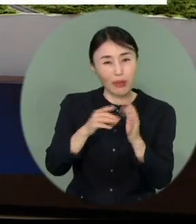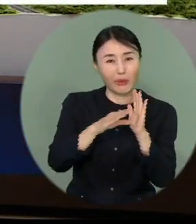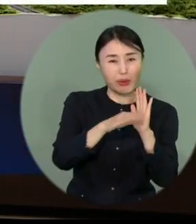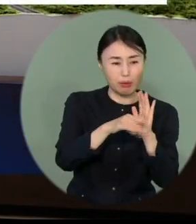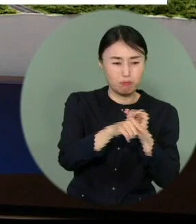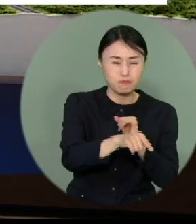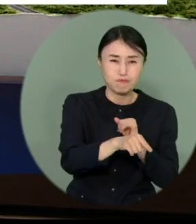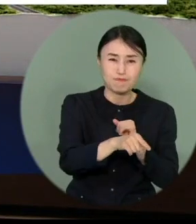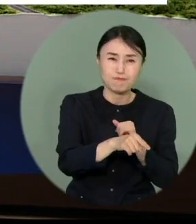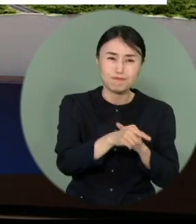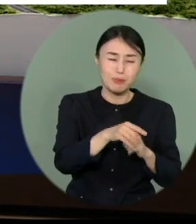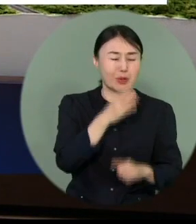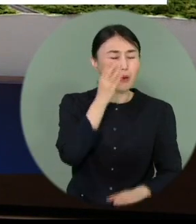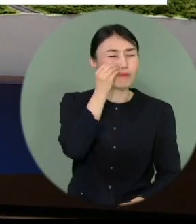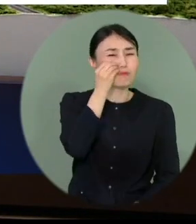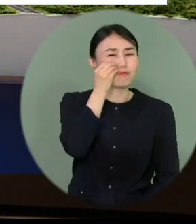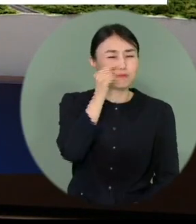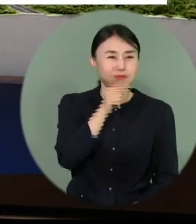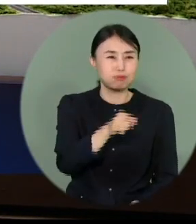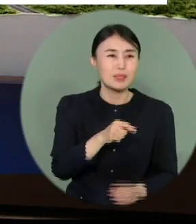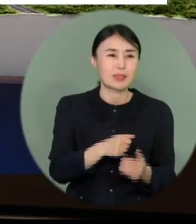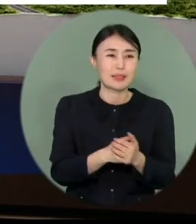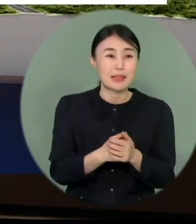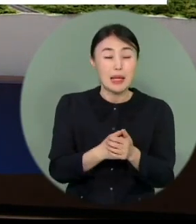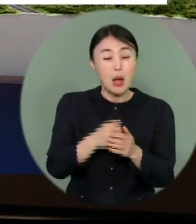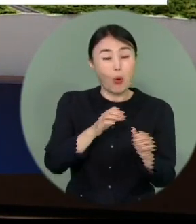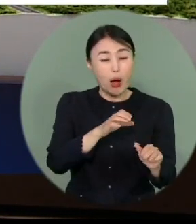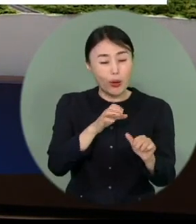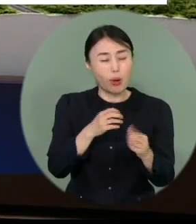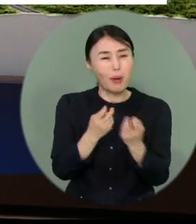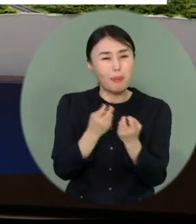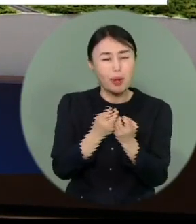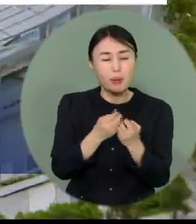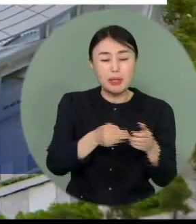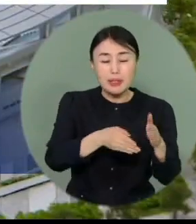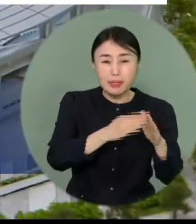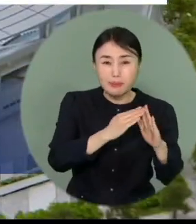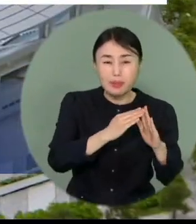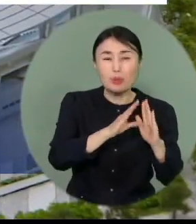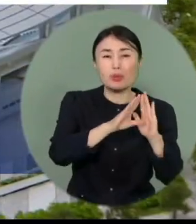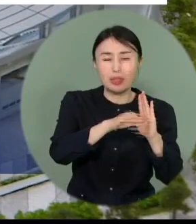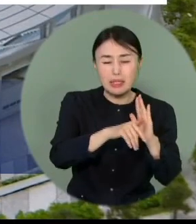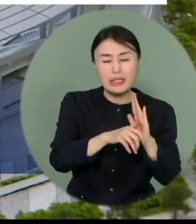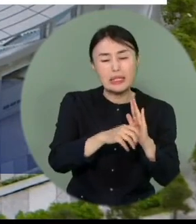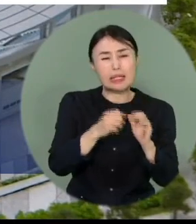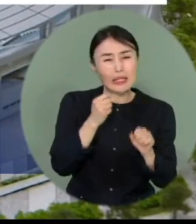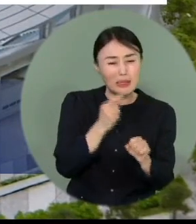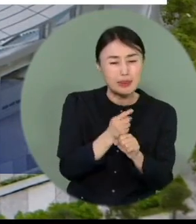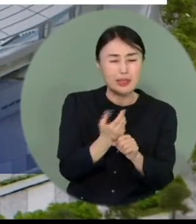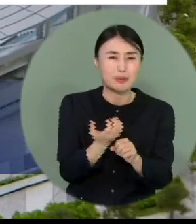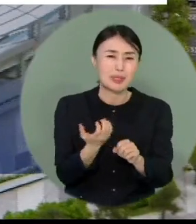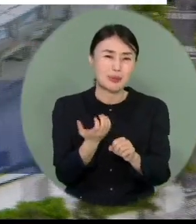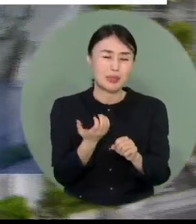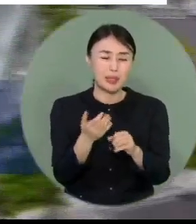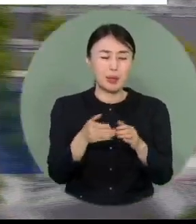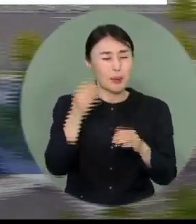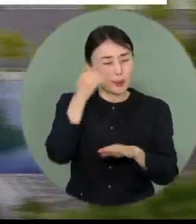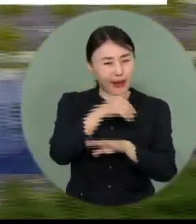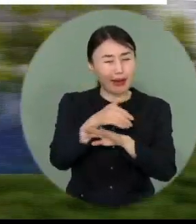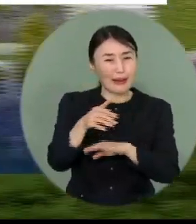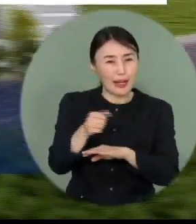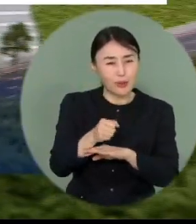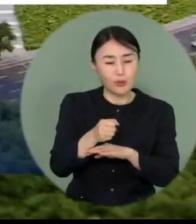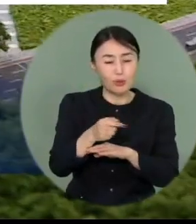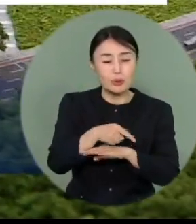에 사후의 활용 방안을 갖다가 미리 어 설계 이전부터 그 정해놓고 그다음 계획을 세워놓고 그